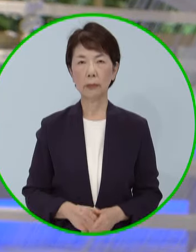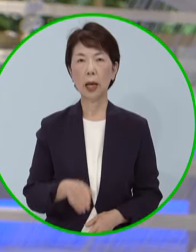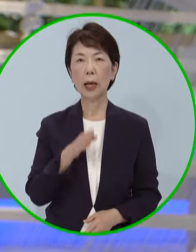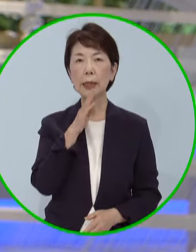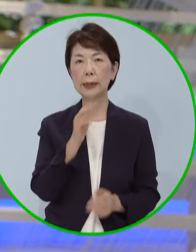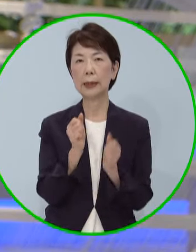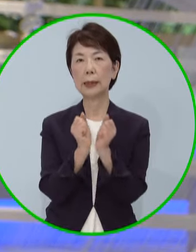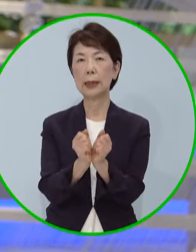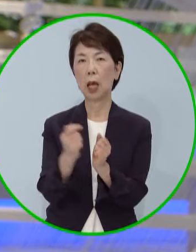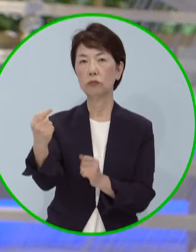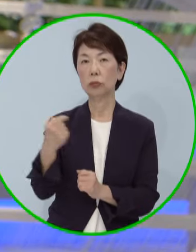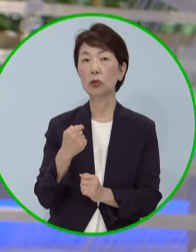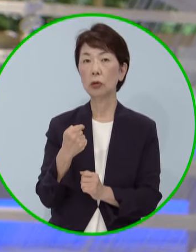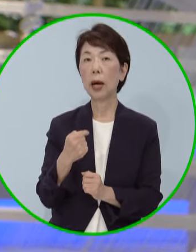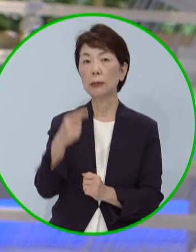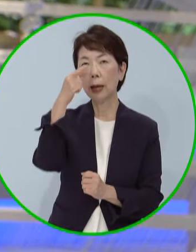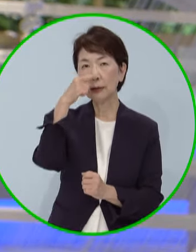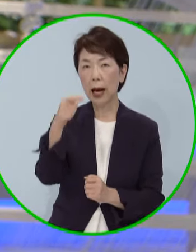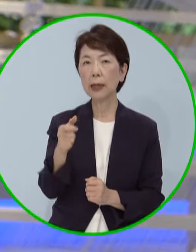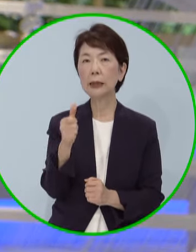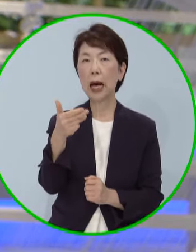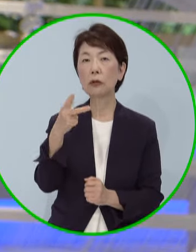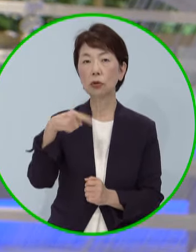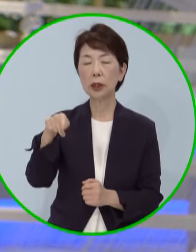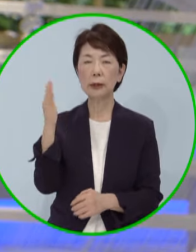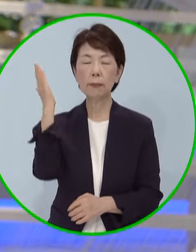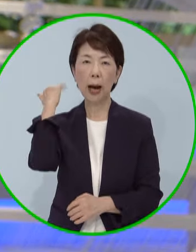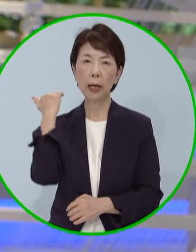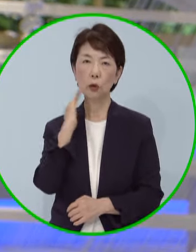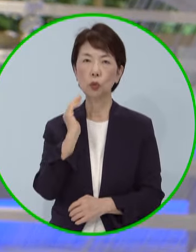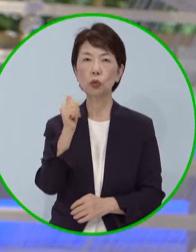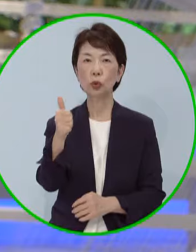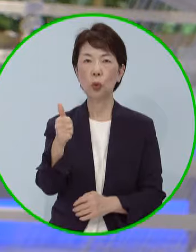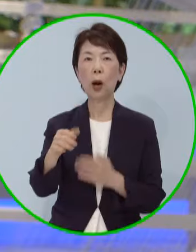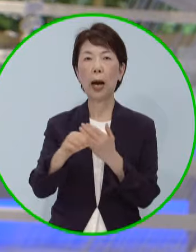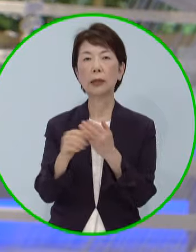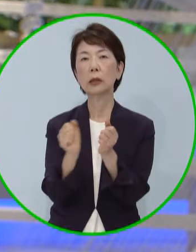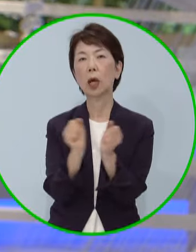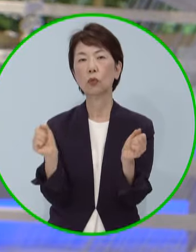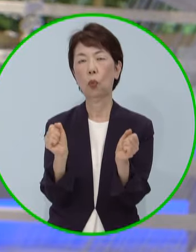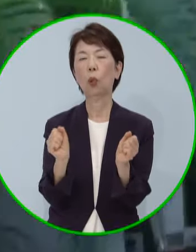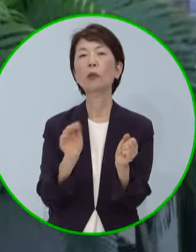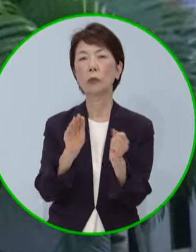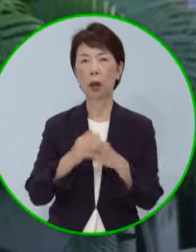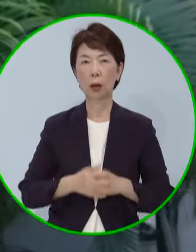実験判決を受けたタのタシ元首相が仮釈放されまし